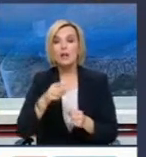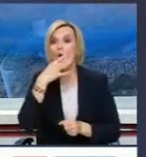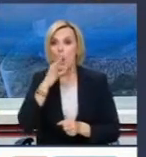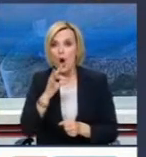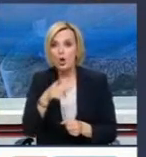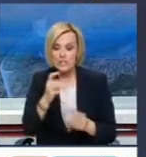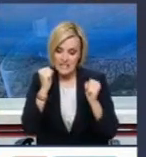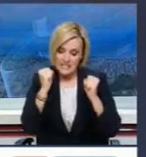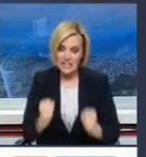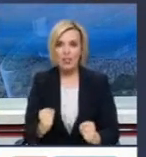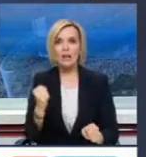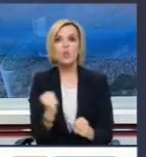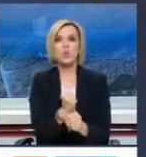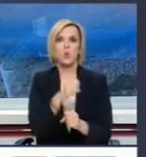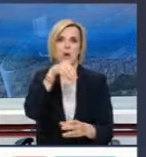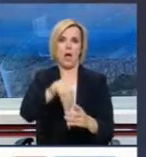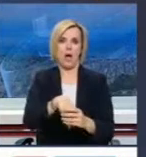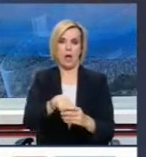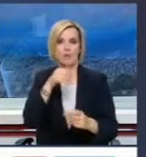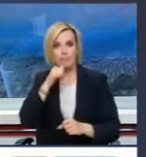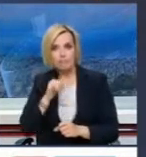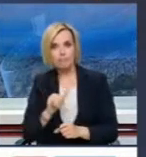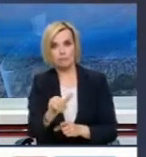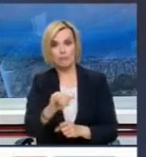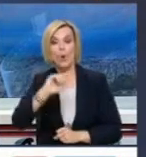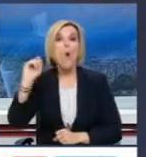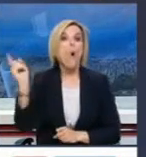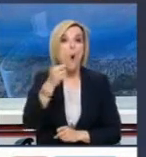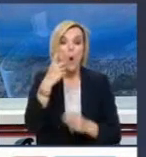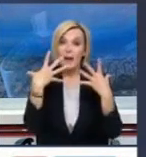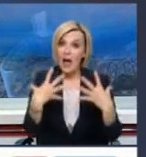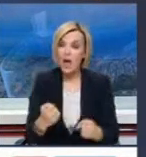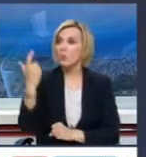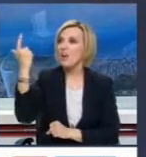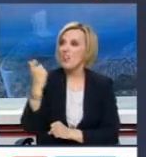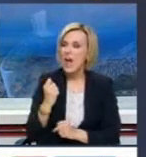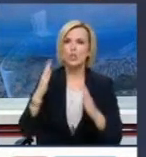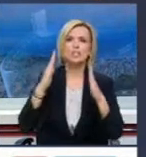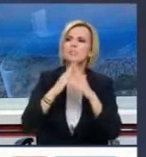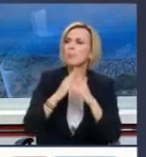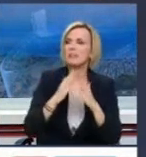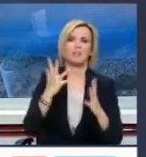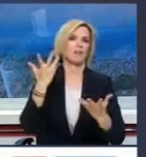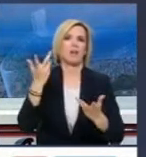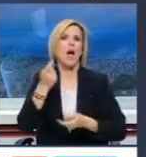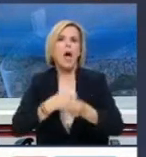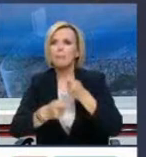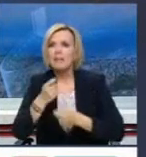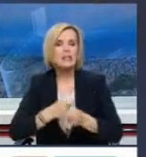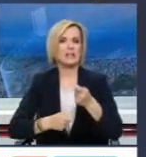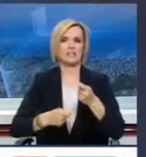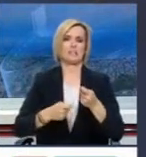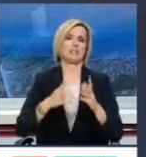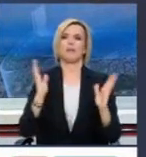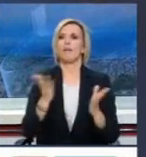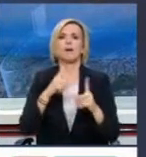θέση. Επιπλέον, για όλους τους δανειολήπτες που τεκμηριωμένα βρίσκονται μέσα στις κατηγορίες των